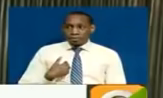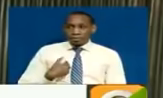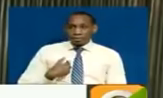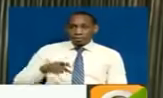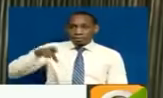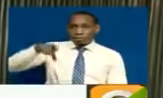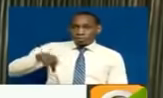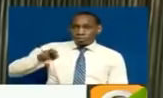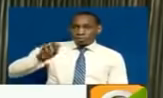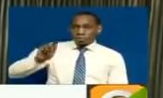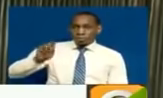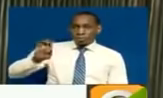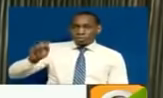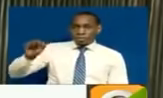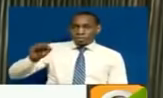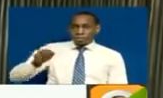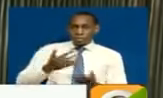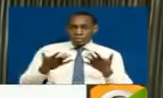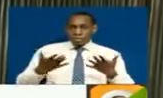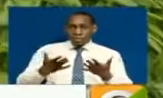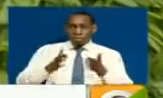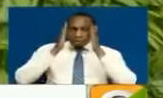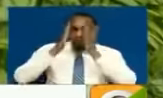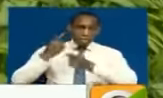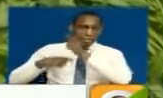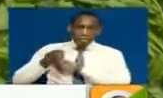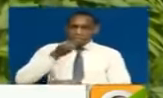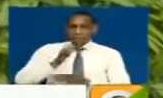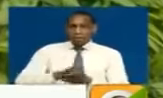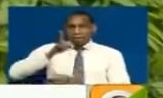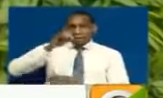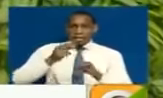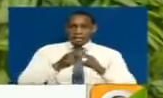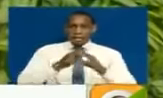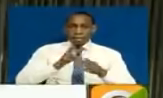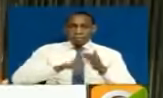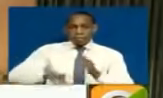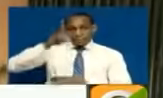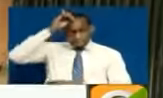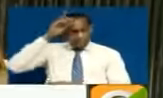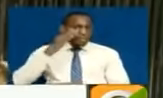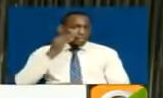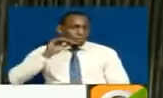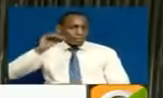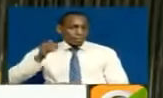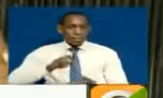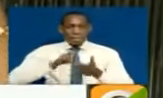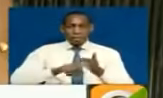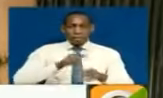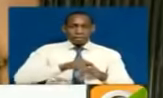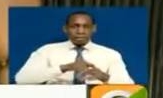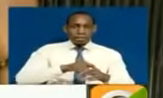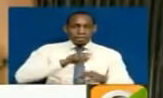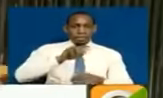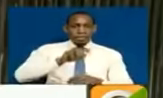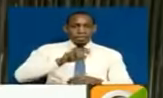protein items. Sasa tunaangazia sana sana zile chakula za kitambo. Tunaita village experience in the city. Yani zile chakula ukitoka Nairobi